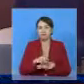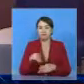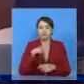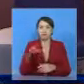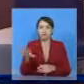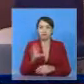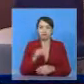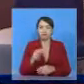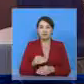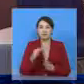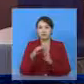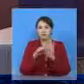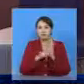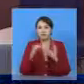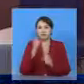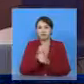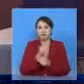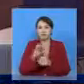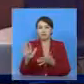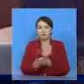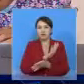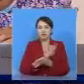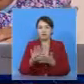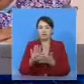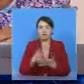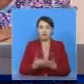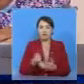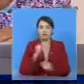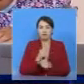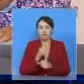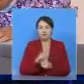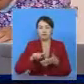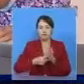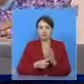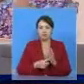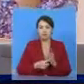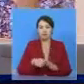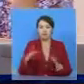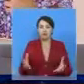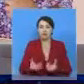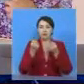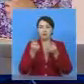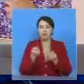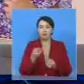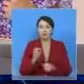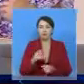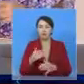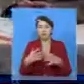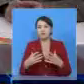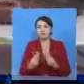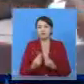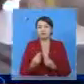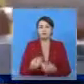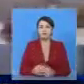Отметим, все социальные проекты реализуются на бесплатной основе. Это сделано с целью оказания поддержки социально уязвимых